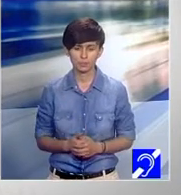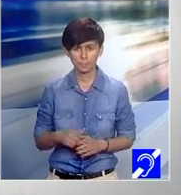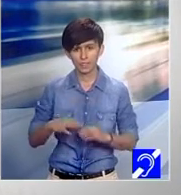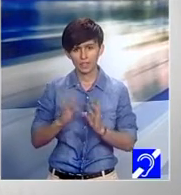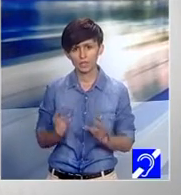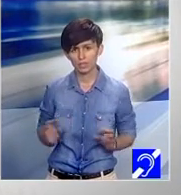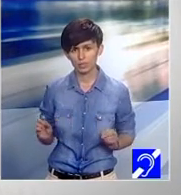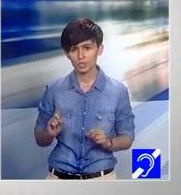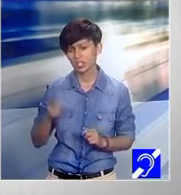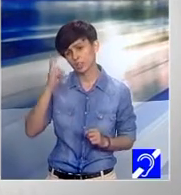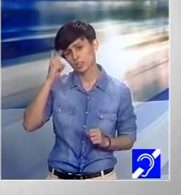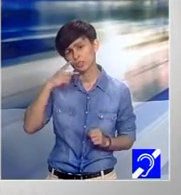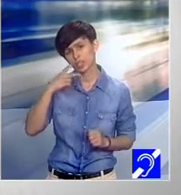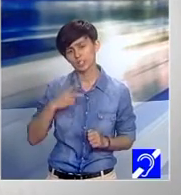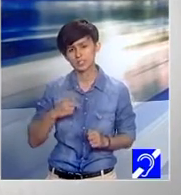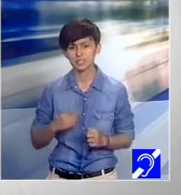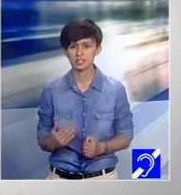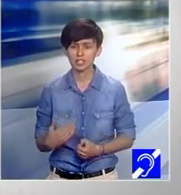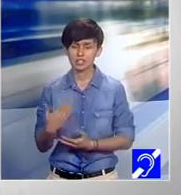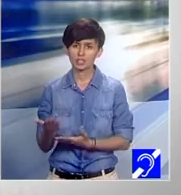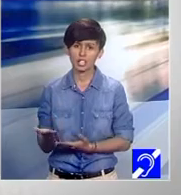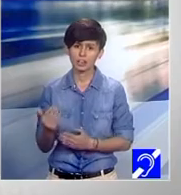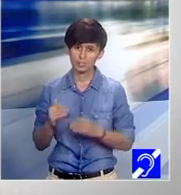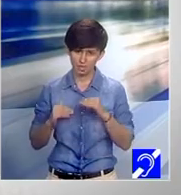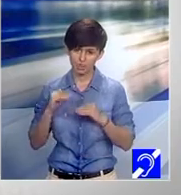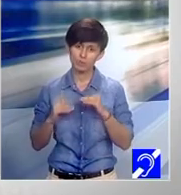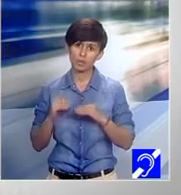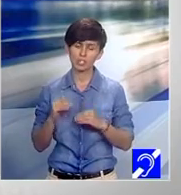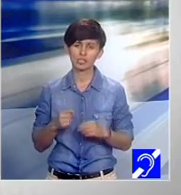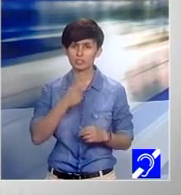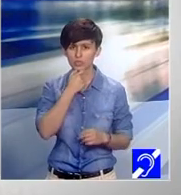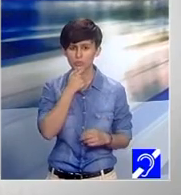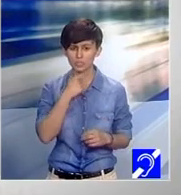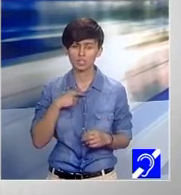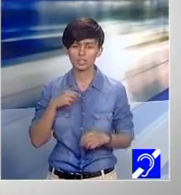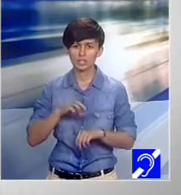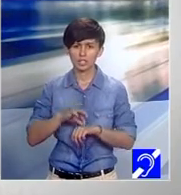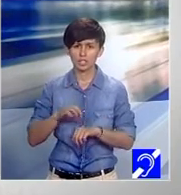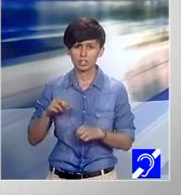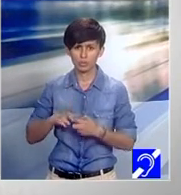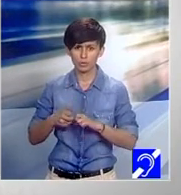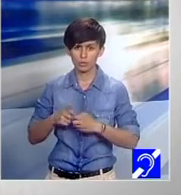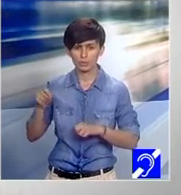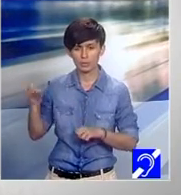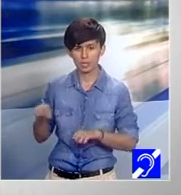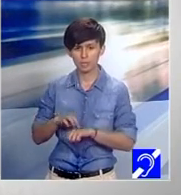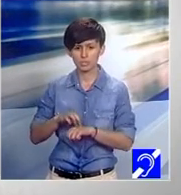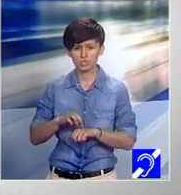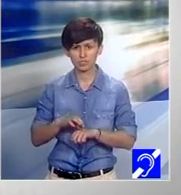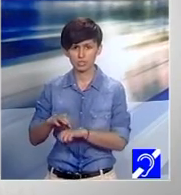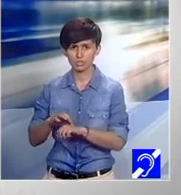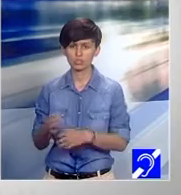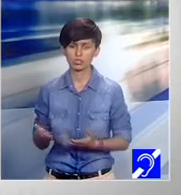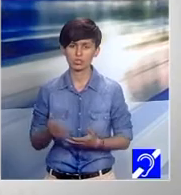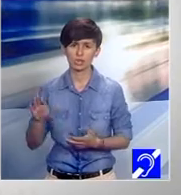încă să acorde conform vârstei, și asta este o problemă a medicilor coordonatori din teritoriu, care se lovesc mereu, mereu